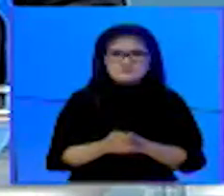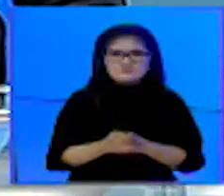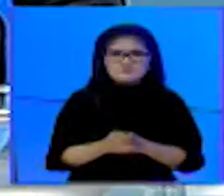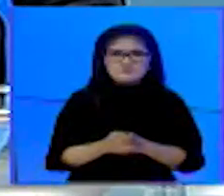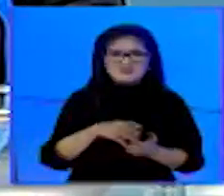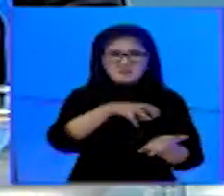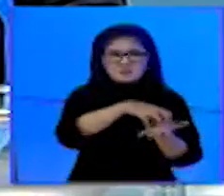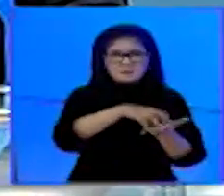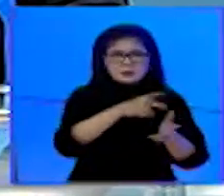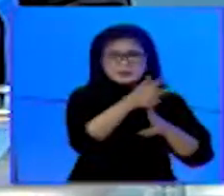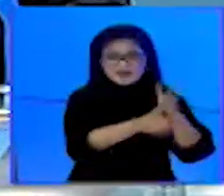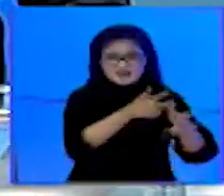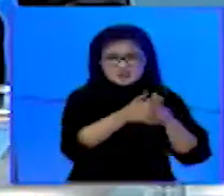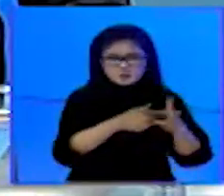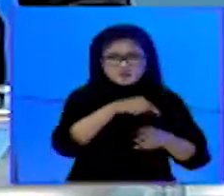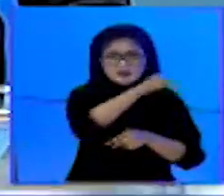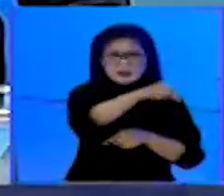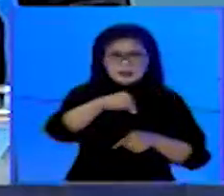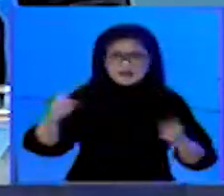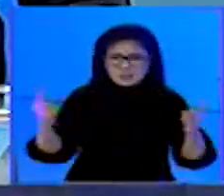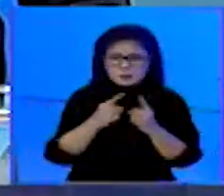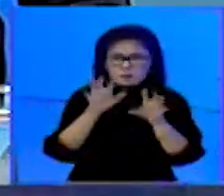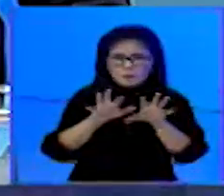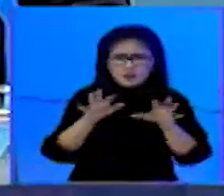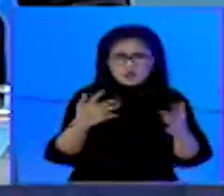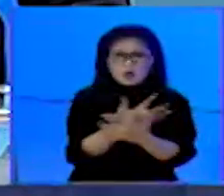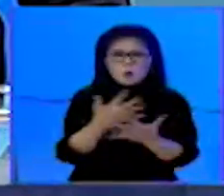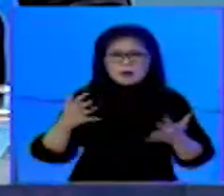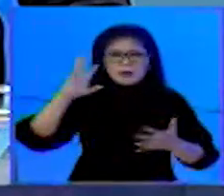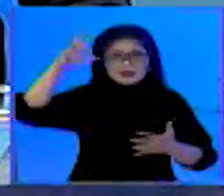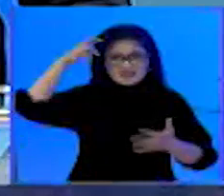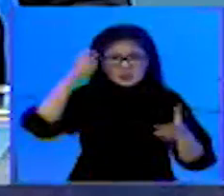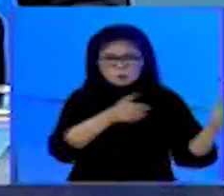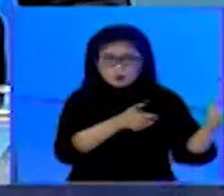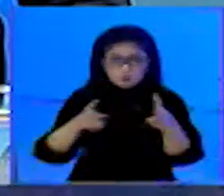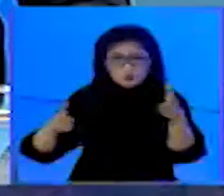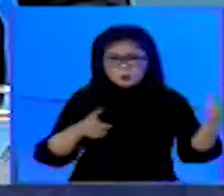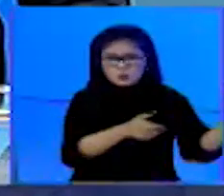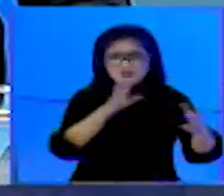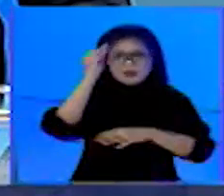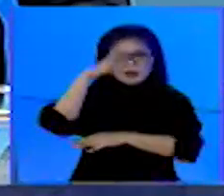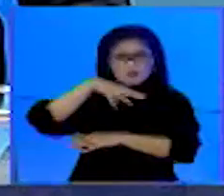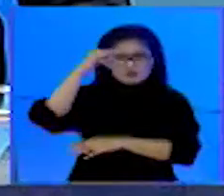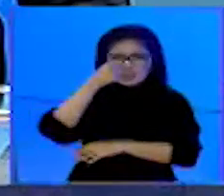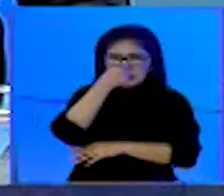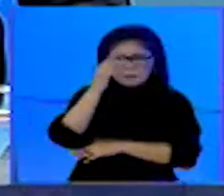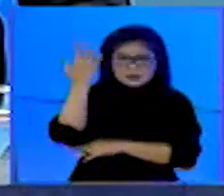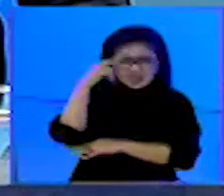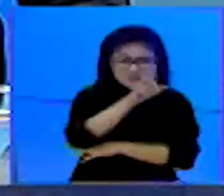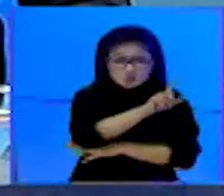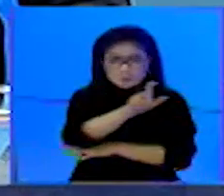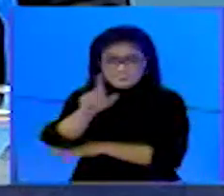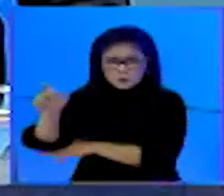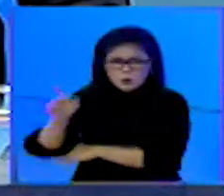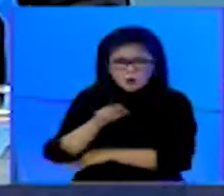Stasiun kereta menjadi titik pertemuan banyak orang. Dinas Pemadam Kebakaran Jakarta Pusat Kamis pagi melakukan penyemprotan disinfektan di Stasiun Tanah